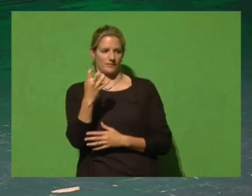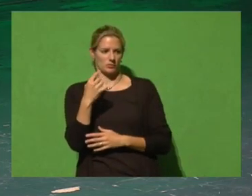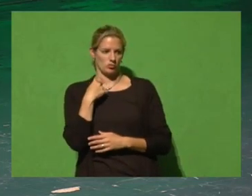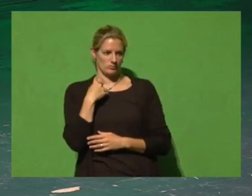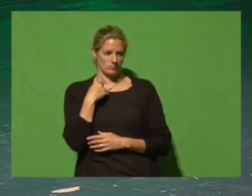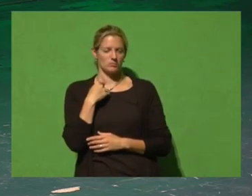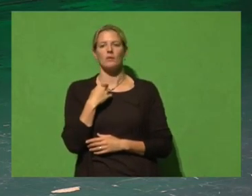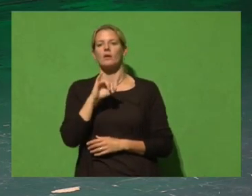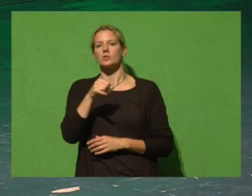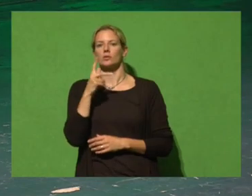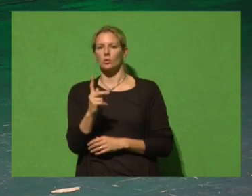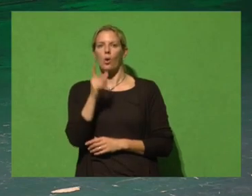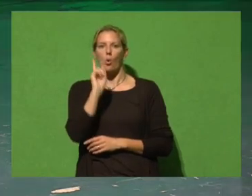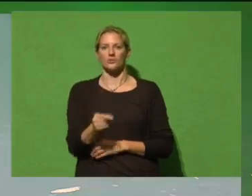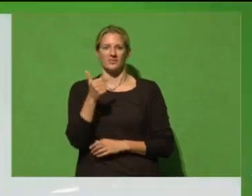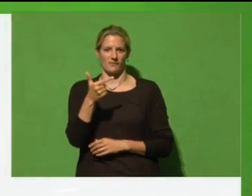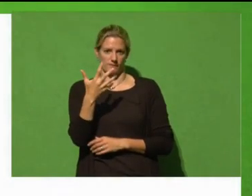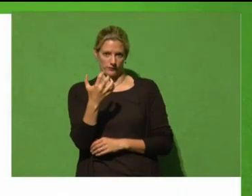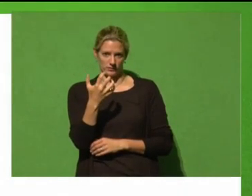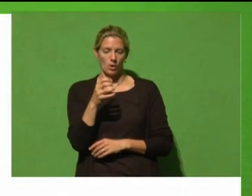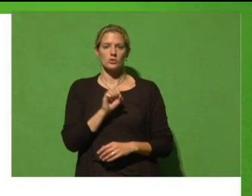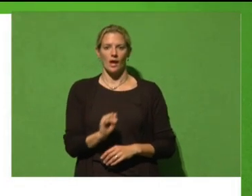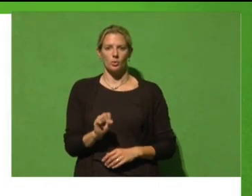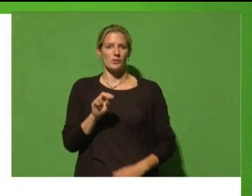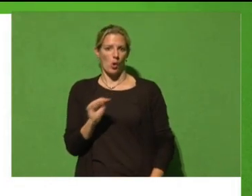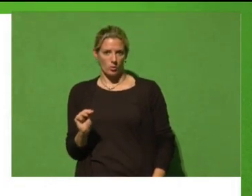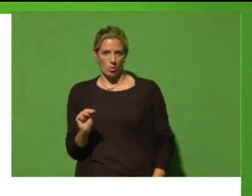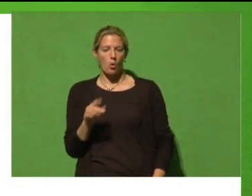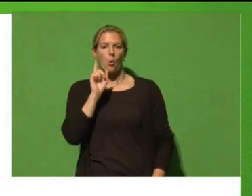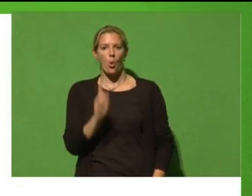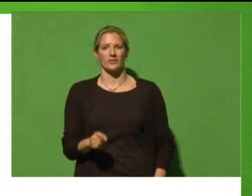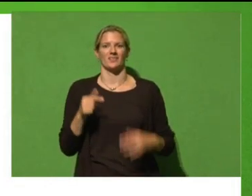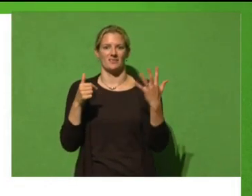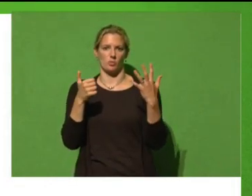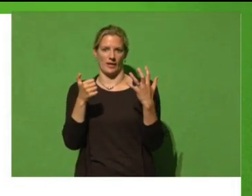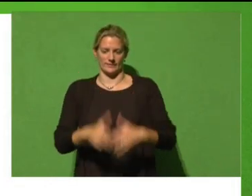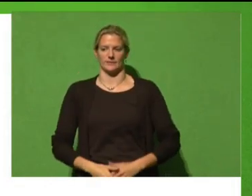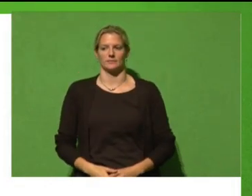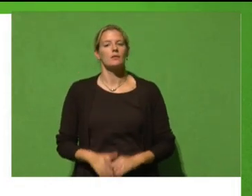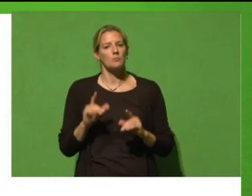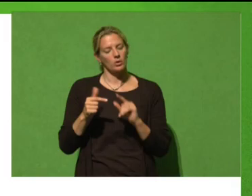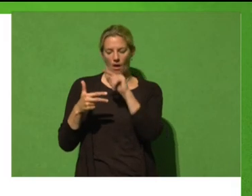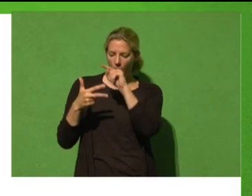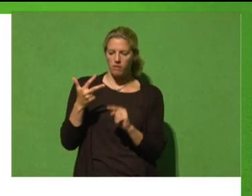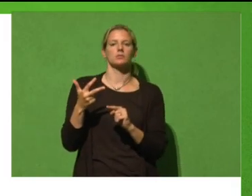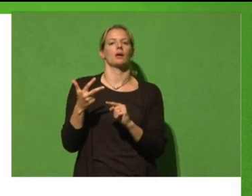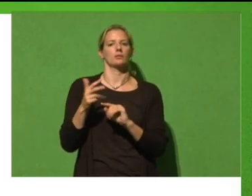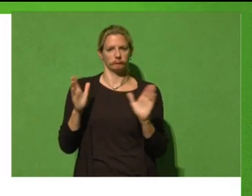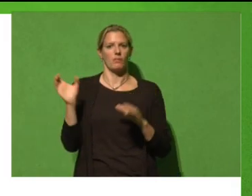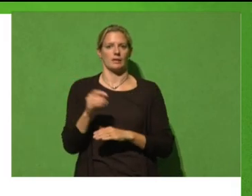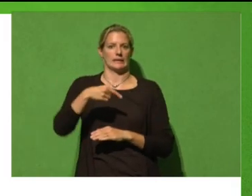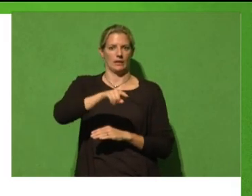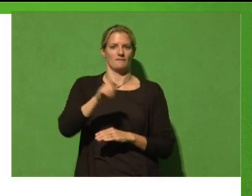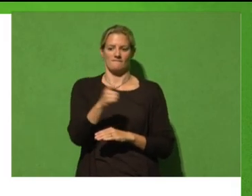Krüger 152 und Samuel Nwankwo hat 167 Stimmen erhalten. Damit sind alle 3 als